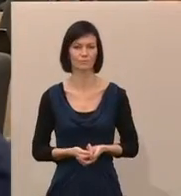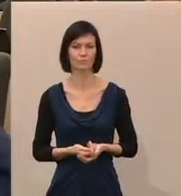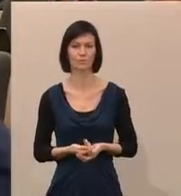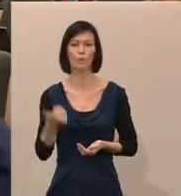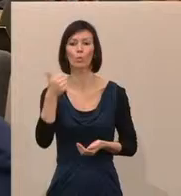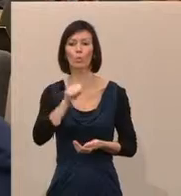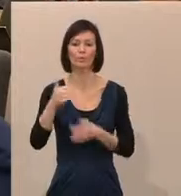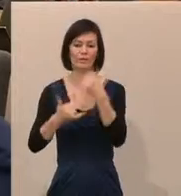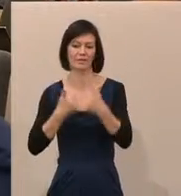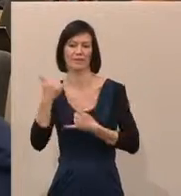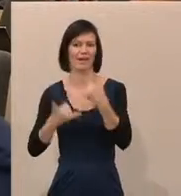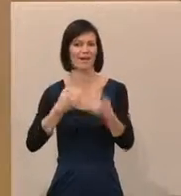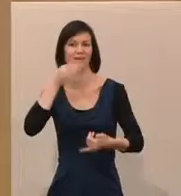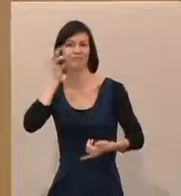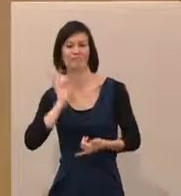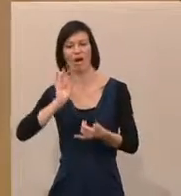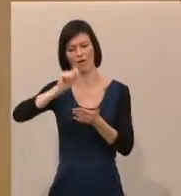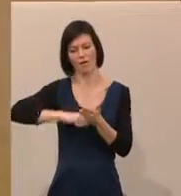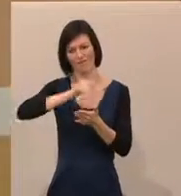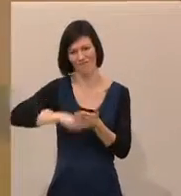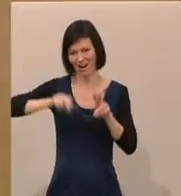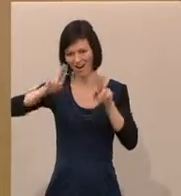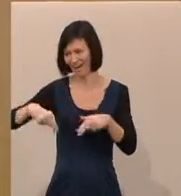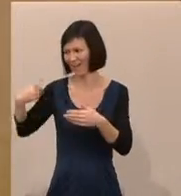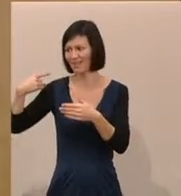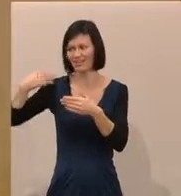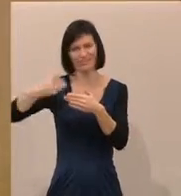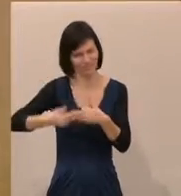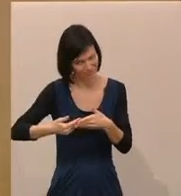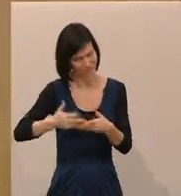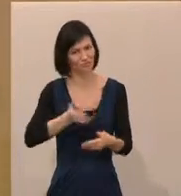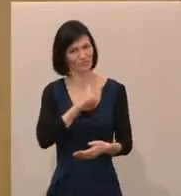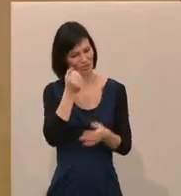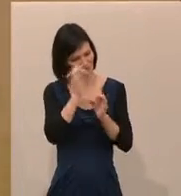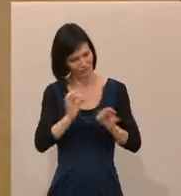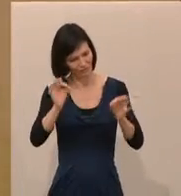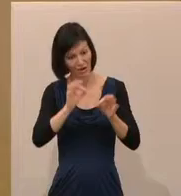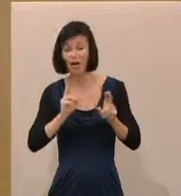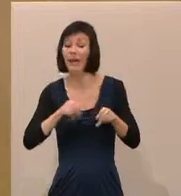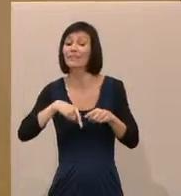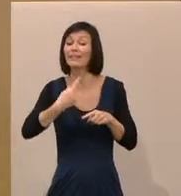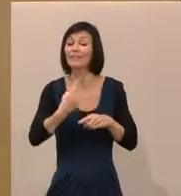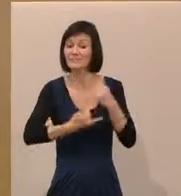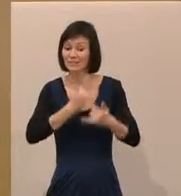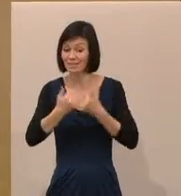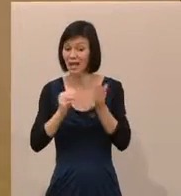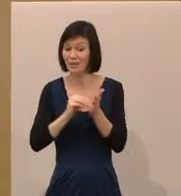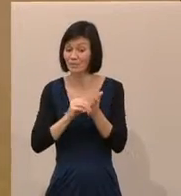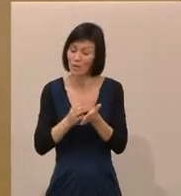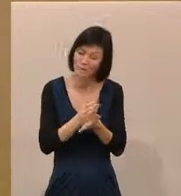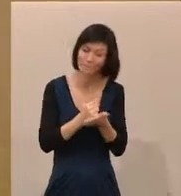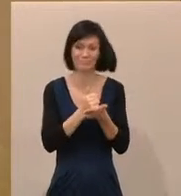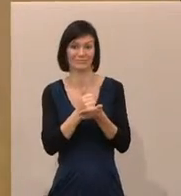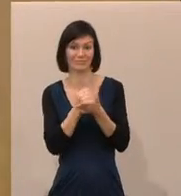100 Jahre Frauenwahlrecht begangen haben, das ganze nächste Jahr noch nützen können, um es zu begehen, wenn die Kollegin vor